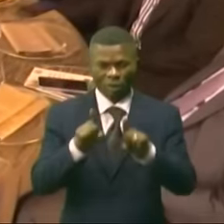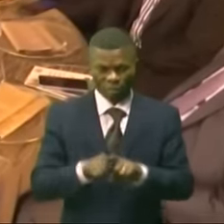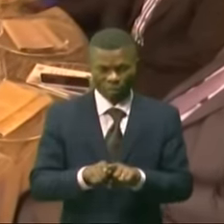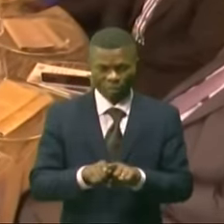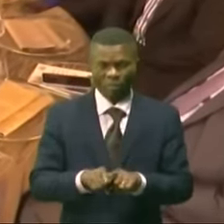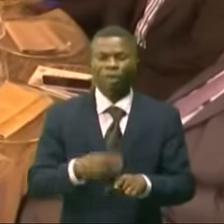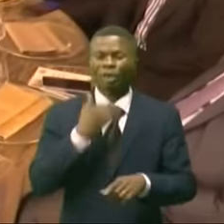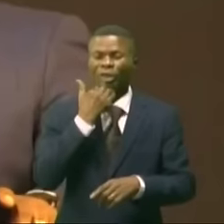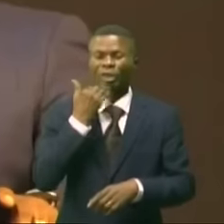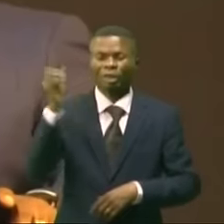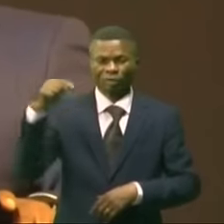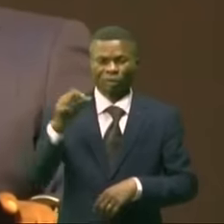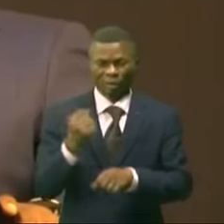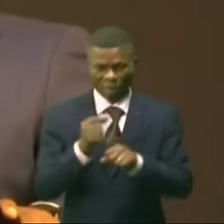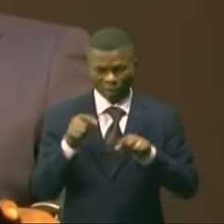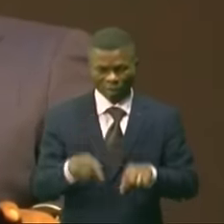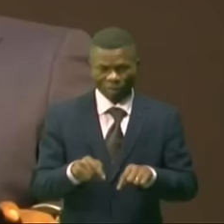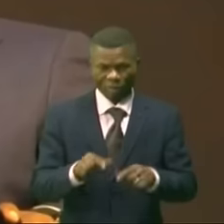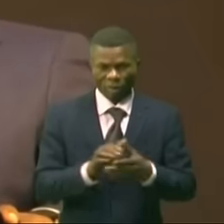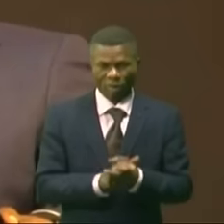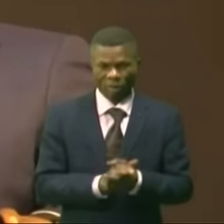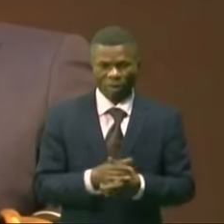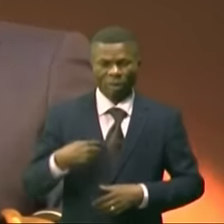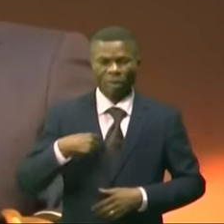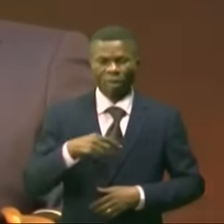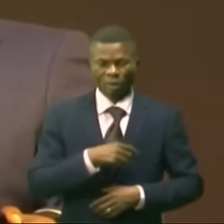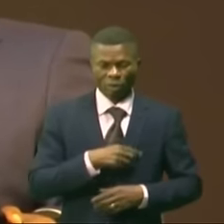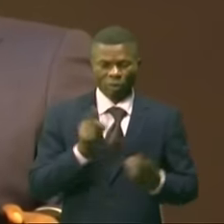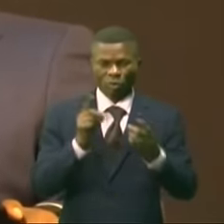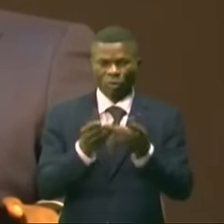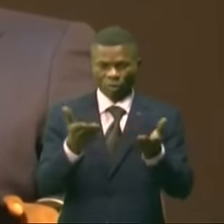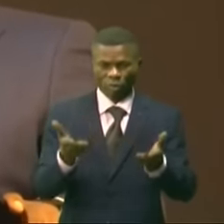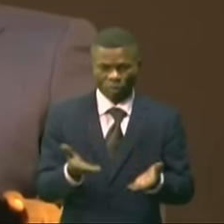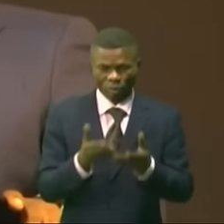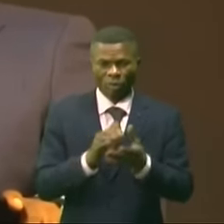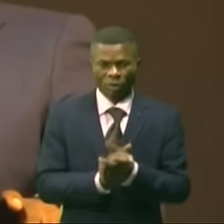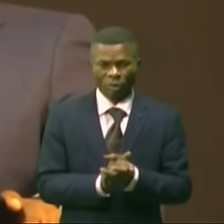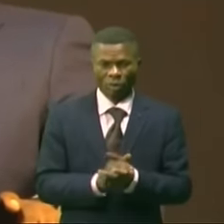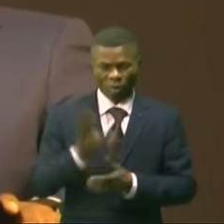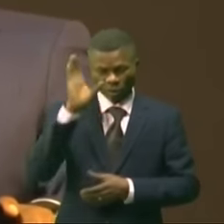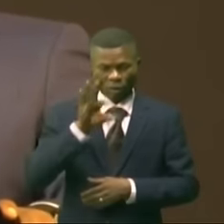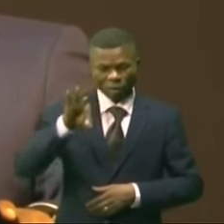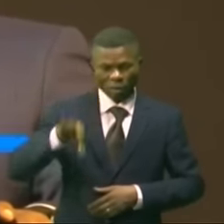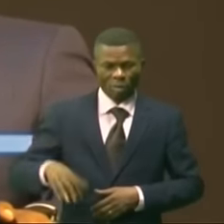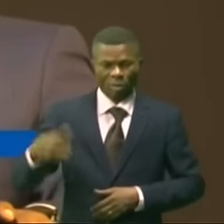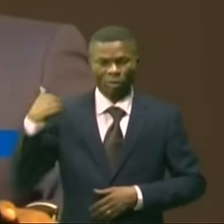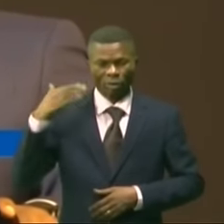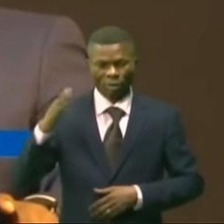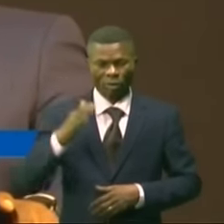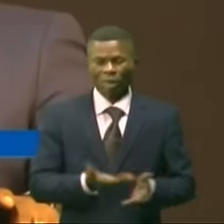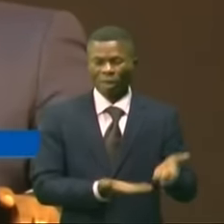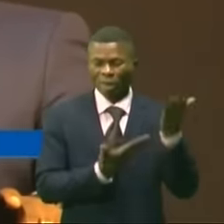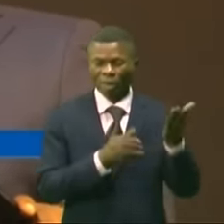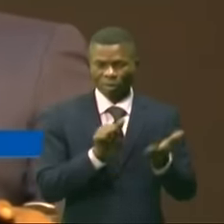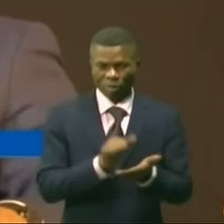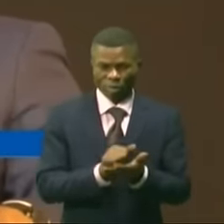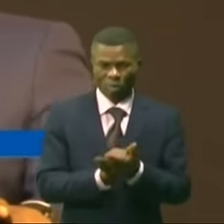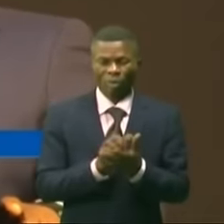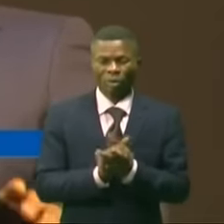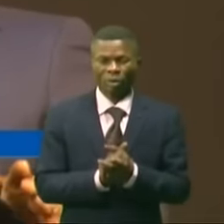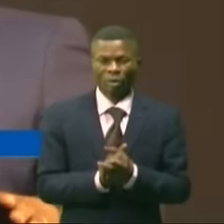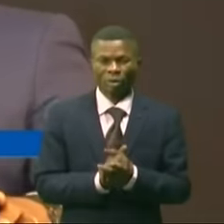des investissements nous sommes qu'un pays comme tous les autres qui fait face à ce challenge le plus important c'est de nous